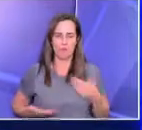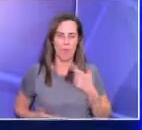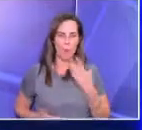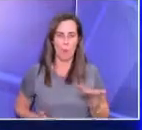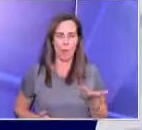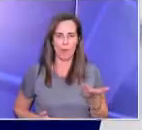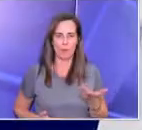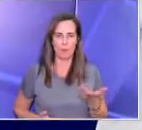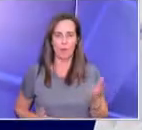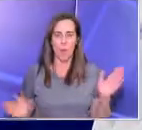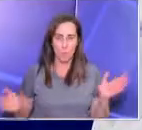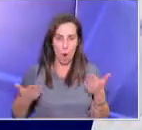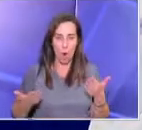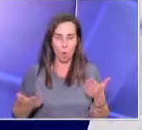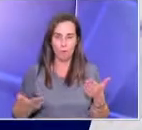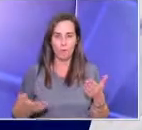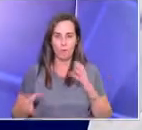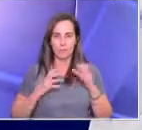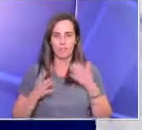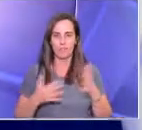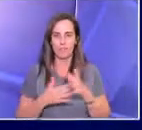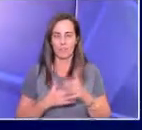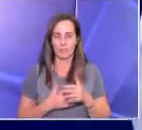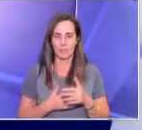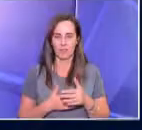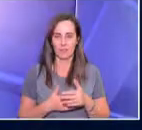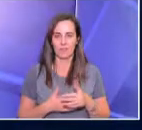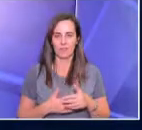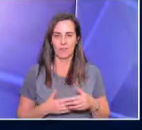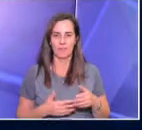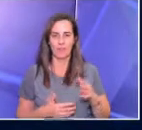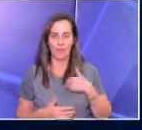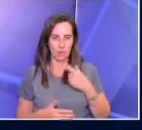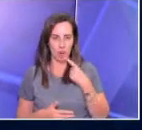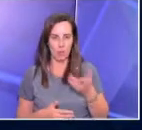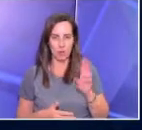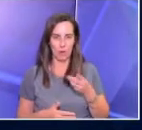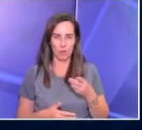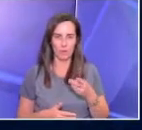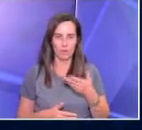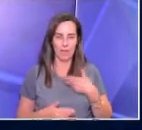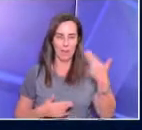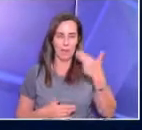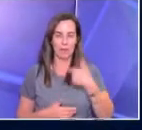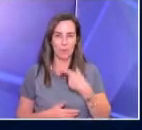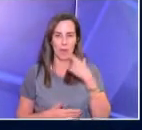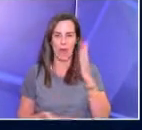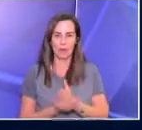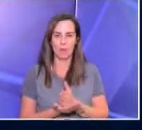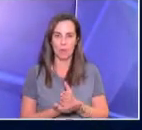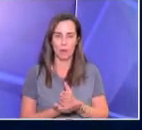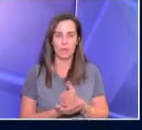אומר, בואו, תקשורת הישראלית, תבדקו את זה. אני רגע, דרך אגב, לפני שאתה אומר אני יושב מול המצלמות, אני אומר עוד הפעם, תן לי מצלמה, אני אומר חד